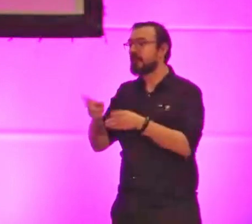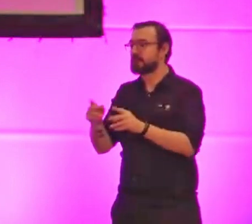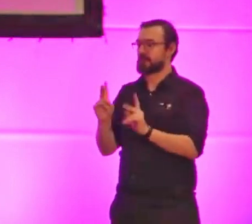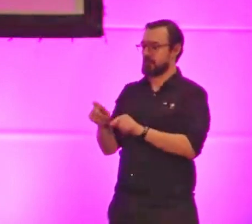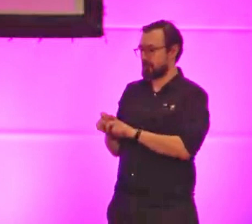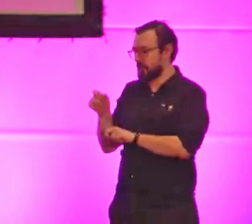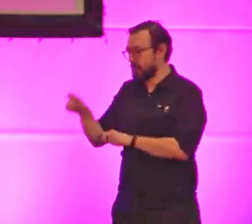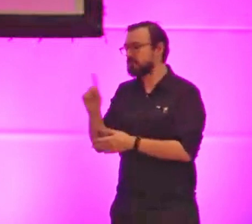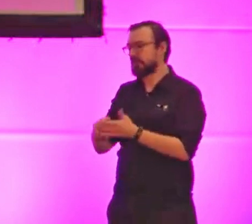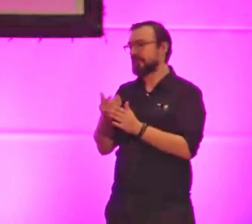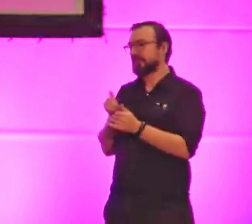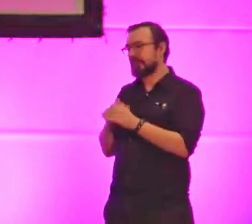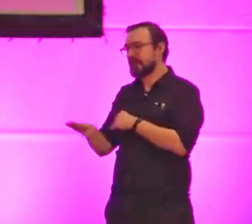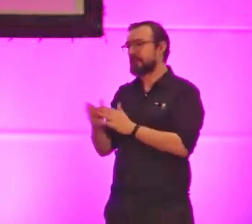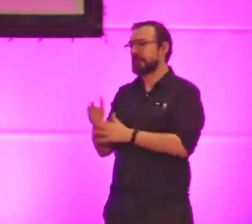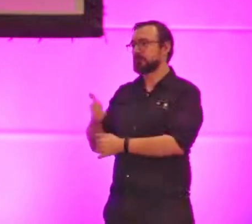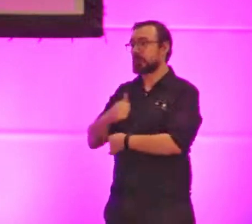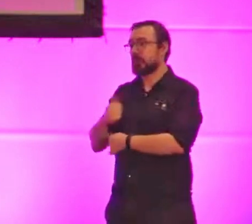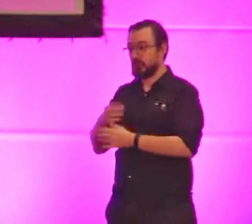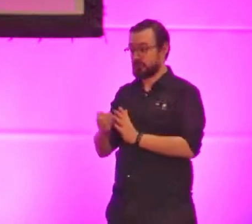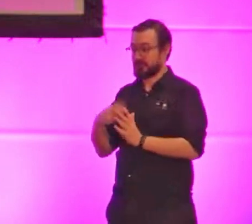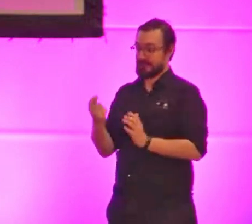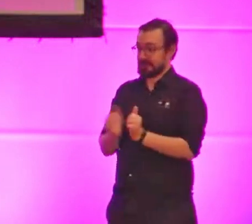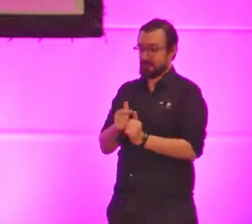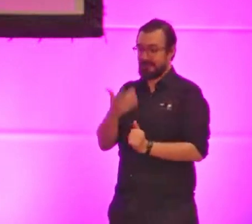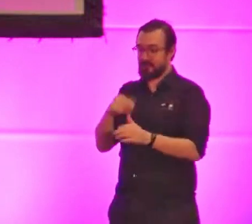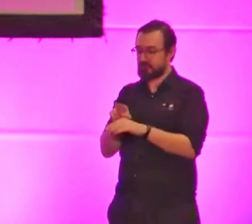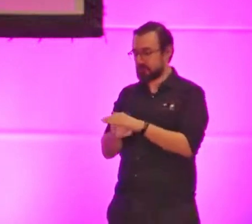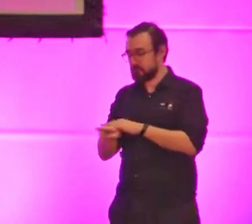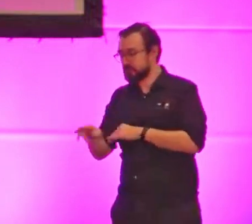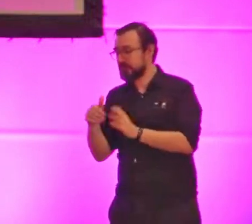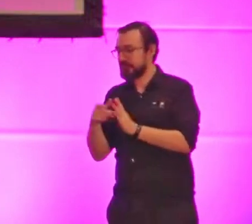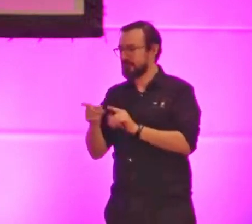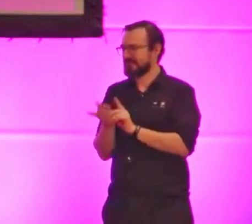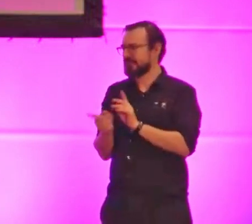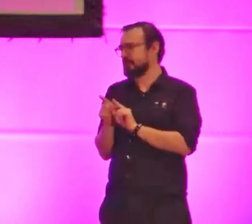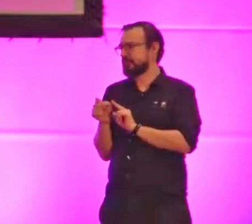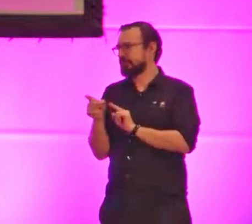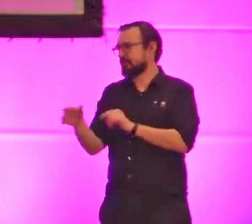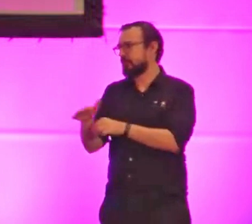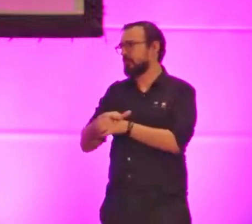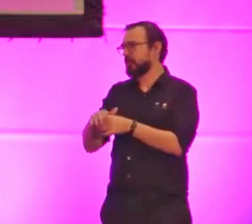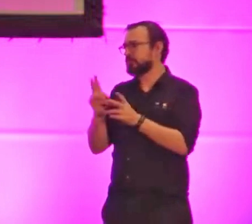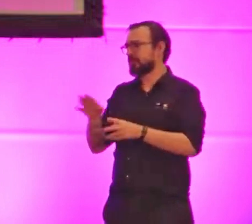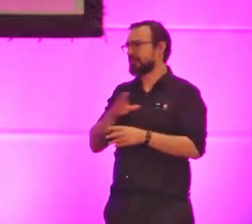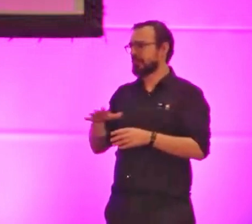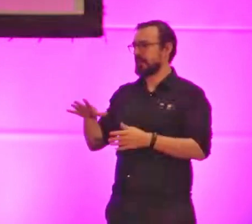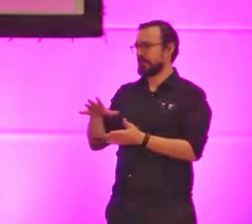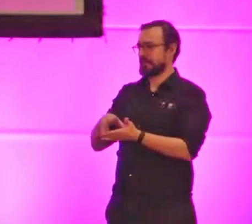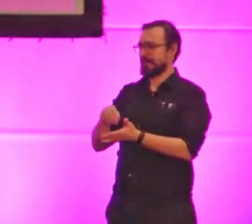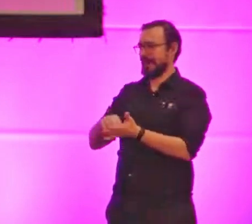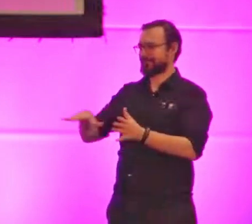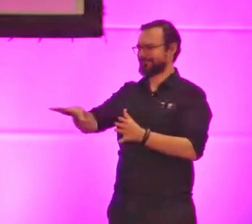bro, för att vi ska komma in med soldaterna. För det enda sättet att de skulle kunna komma till de här ganska långt bort områden som ligger i ett